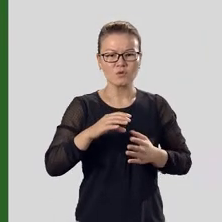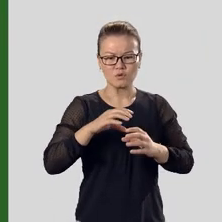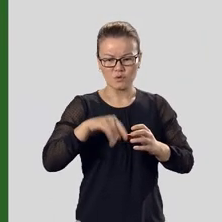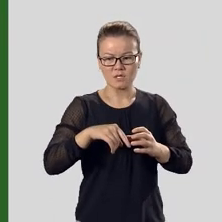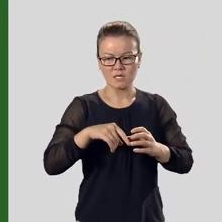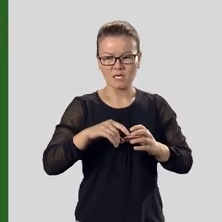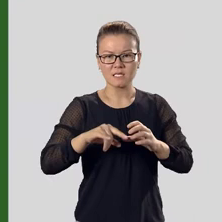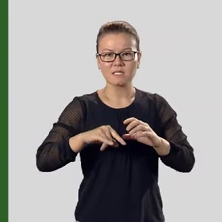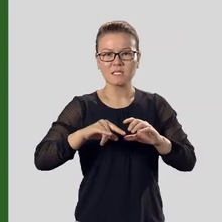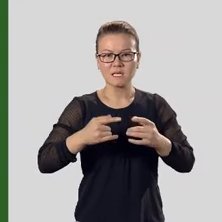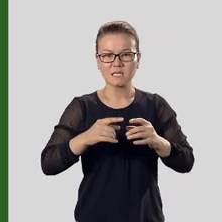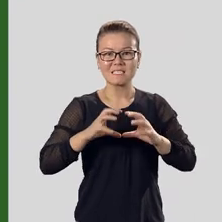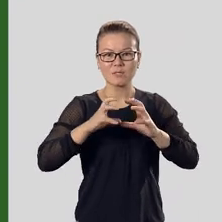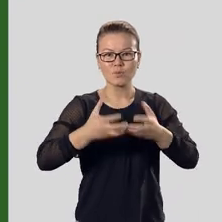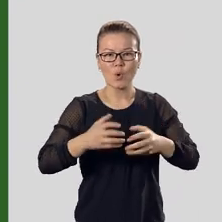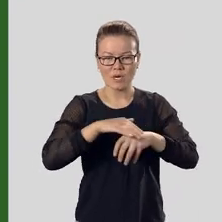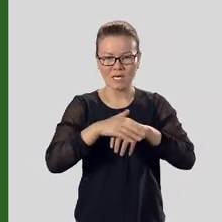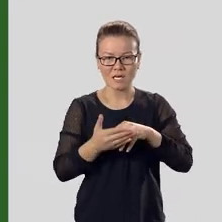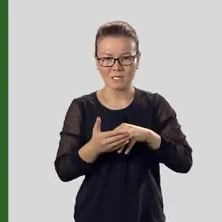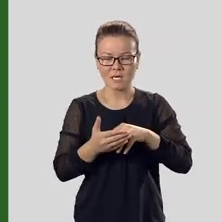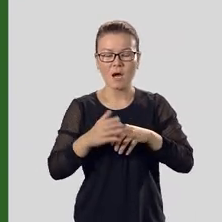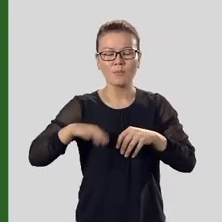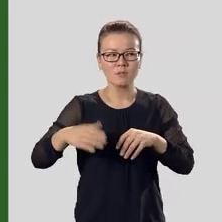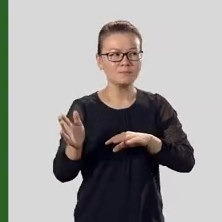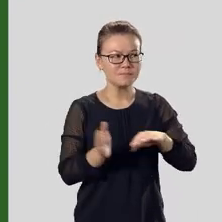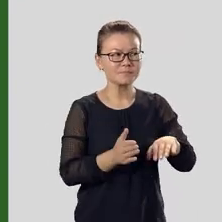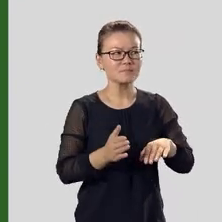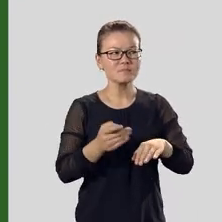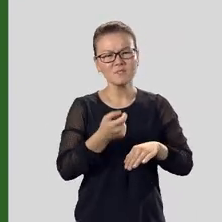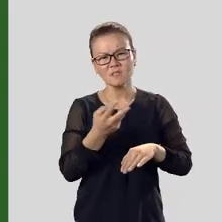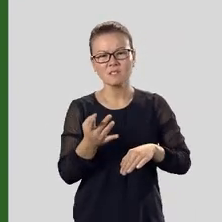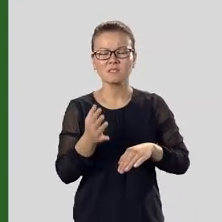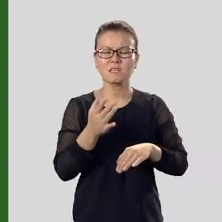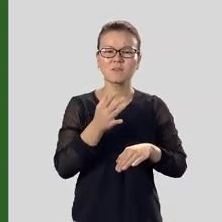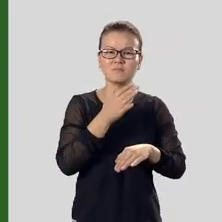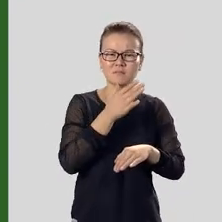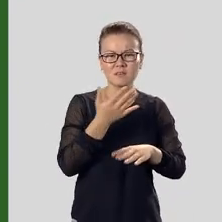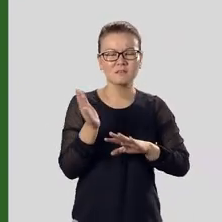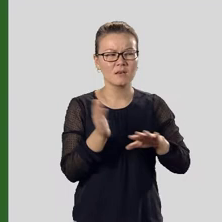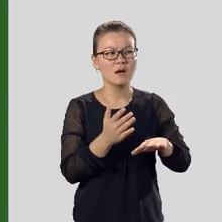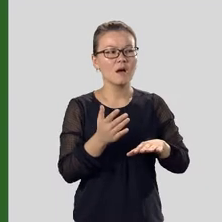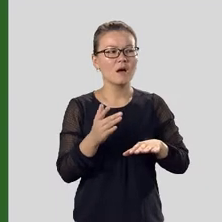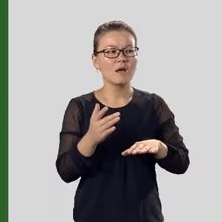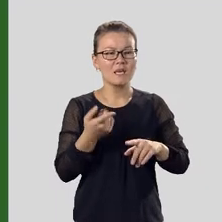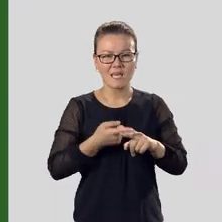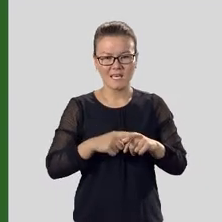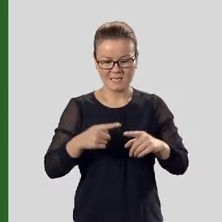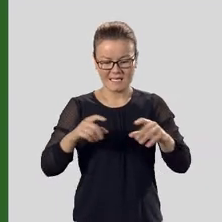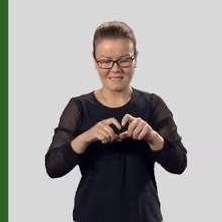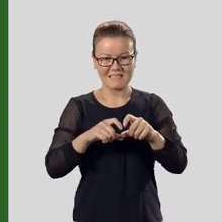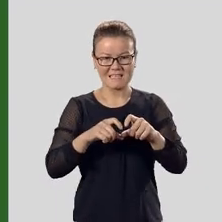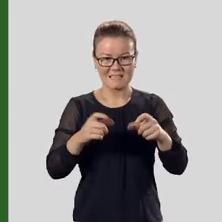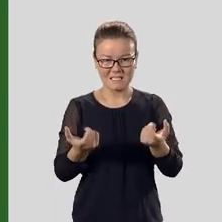коры. Пройдет несколько сотен миллионов лет, и эта трещина разделит